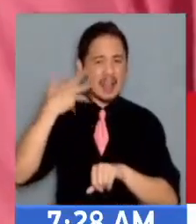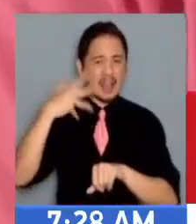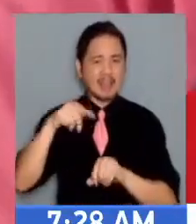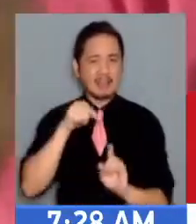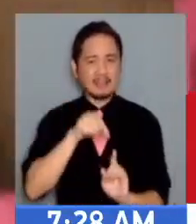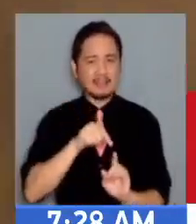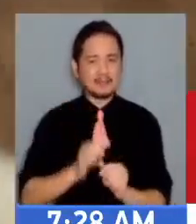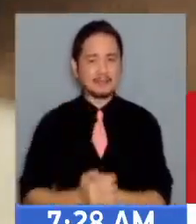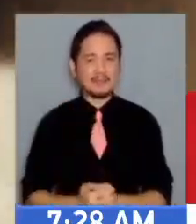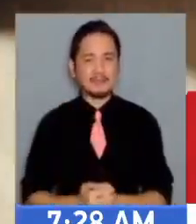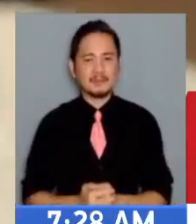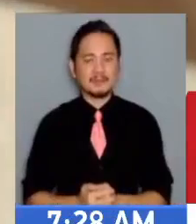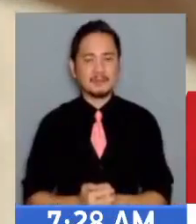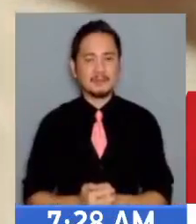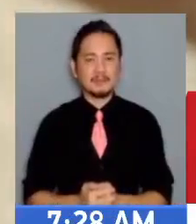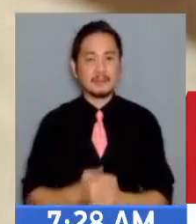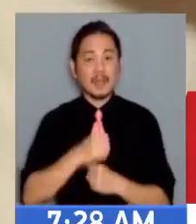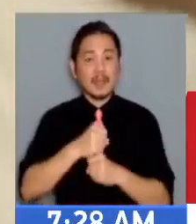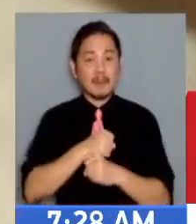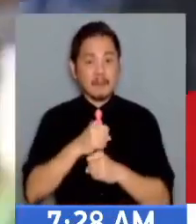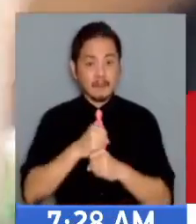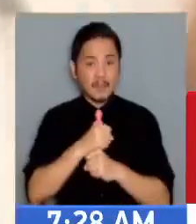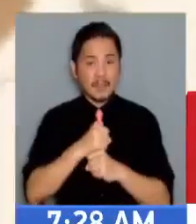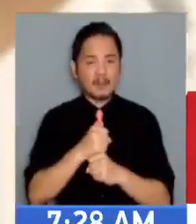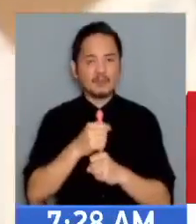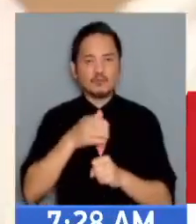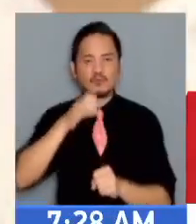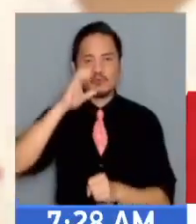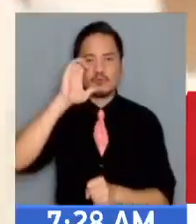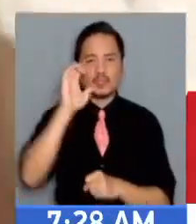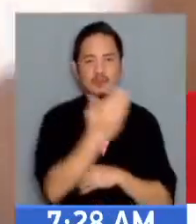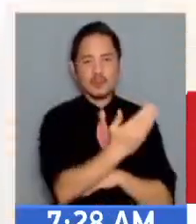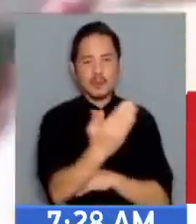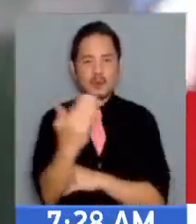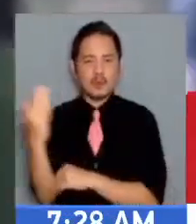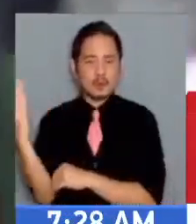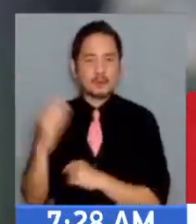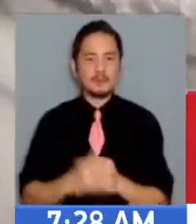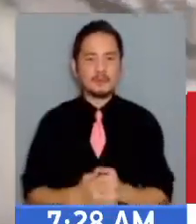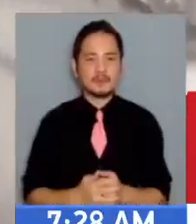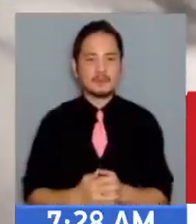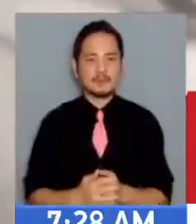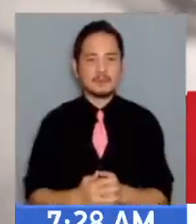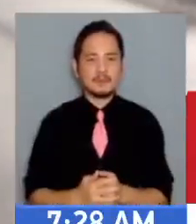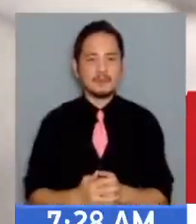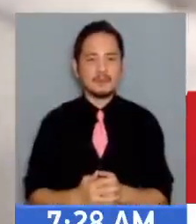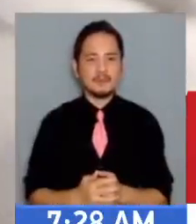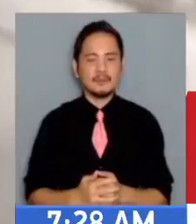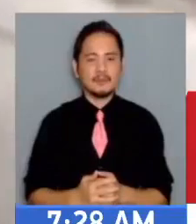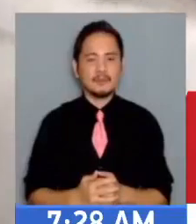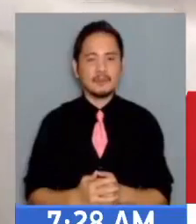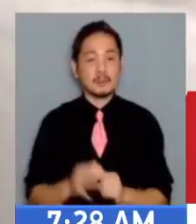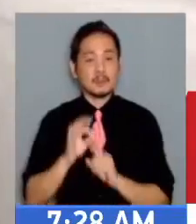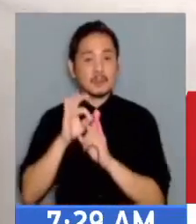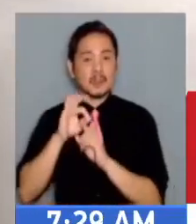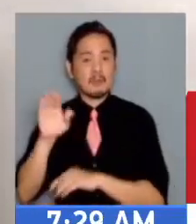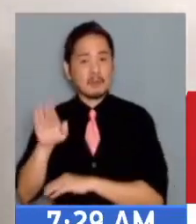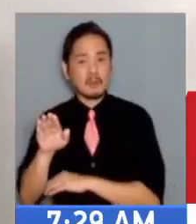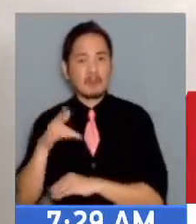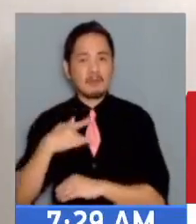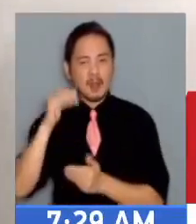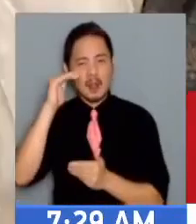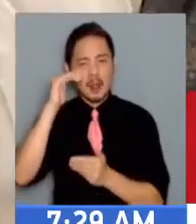Masarap magkape tuwing umaga. Lalo para sa mga madaling araw pa lang ay kumakayod na. Pero ang iba, hindi lang sa